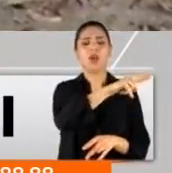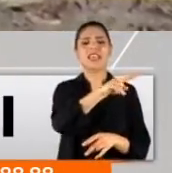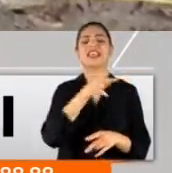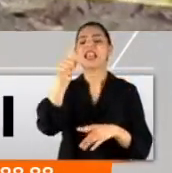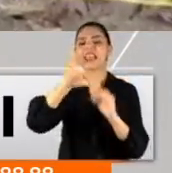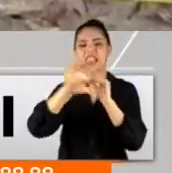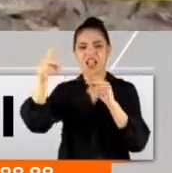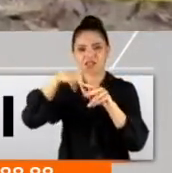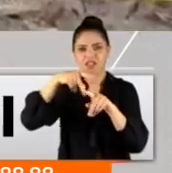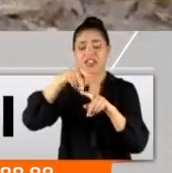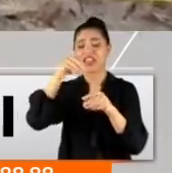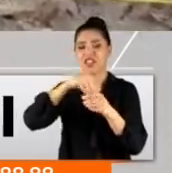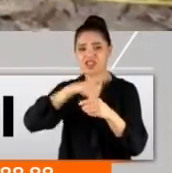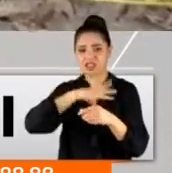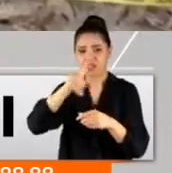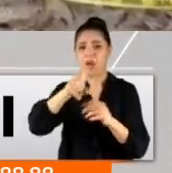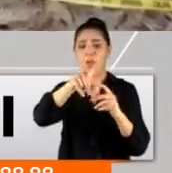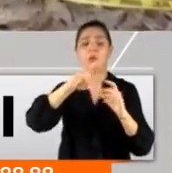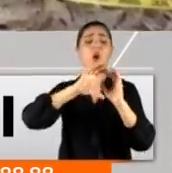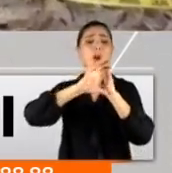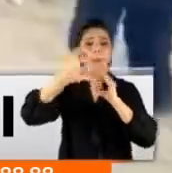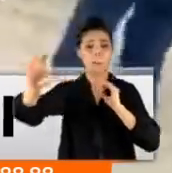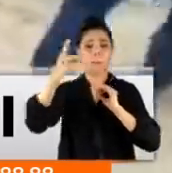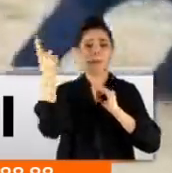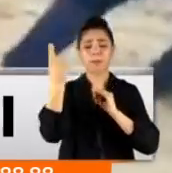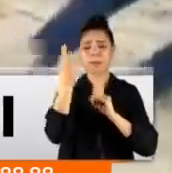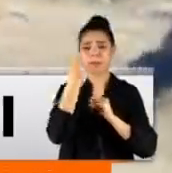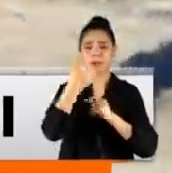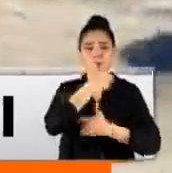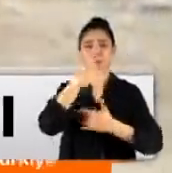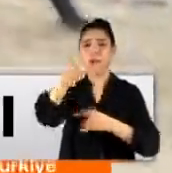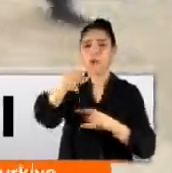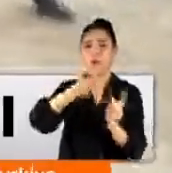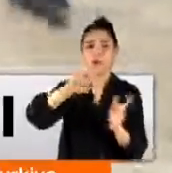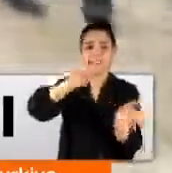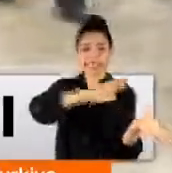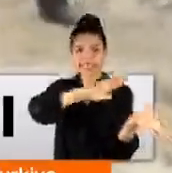servisteydi. Virajı alamayan minibüs 300 metrelik uçuruma yuvarlandı.